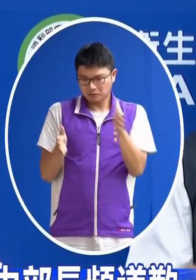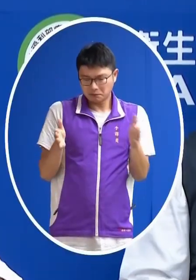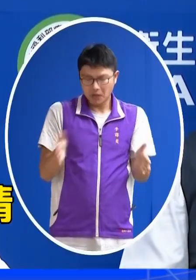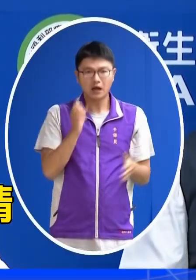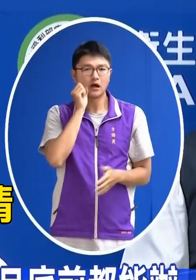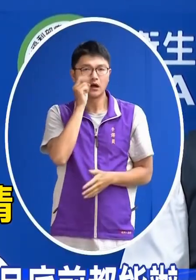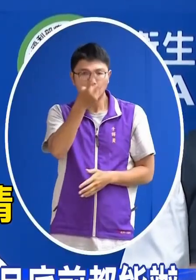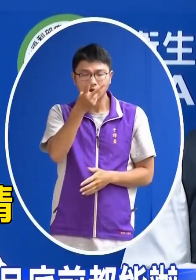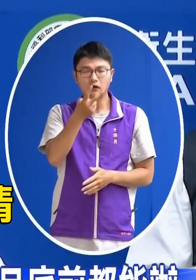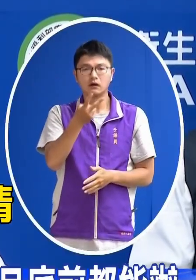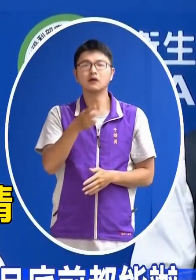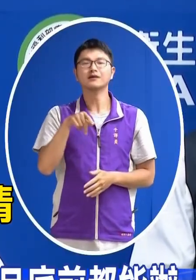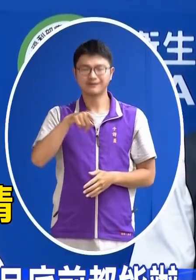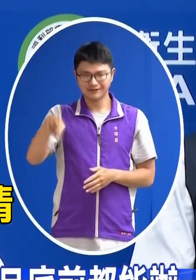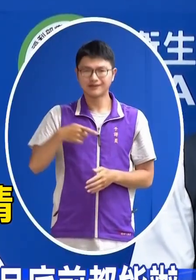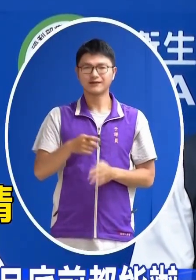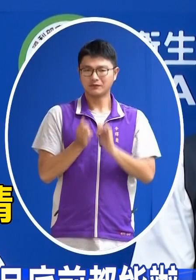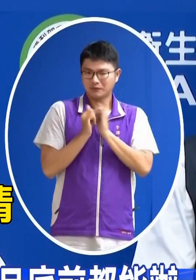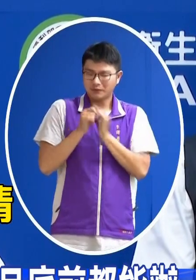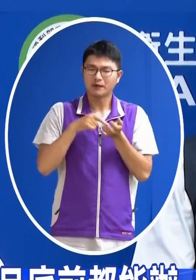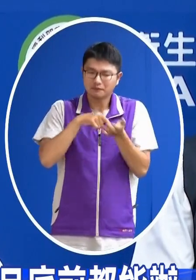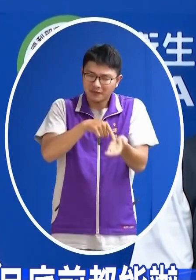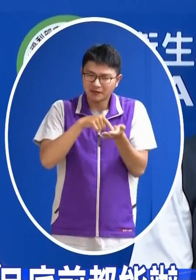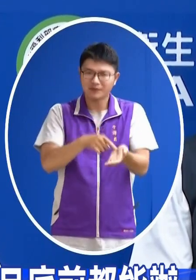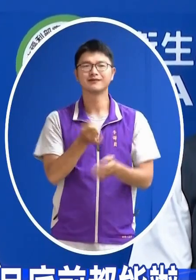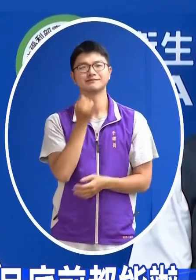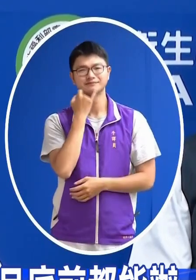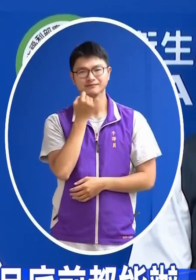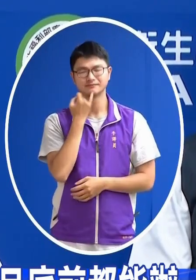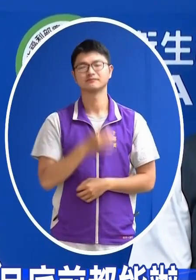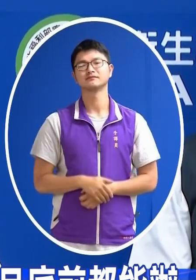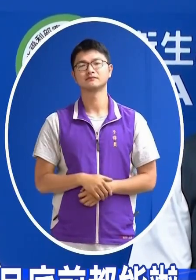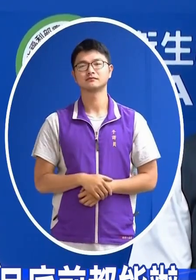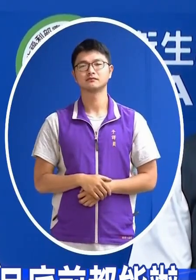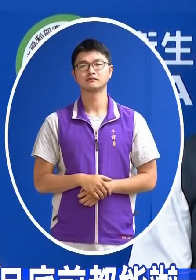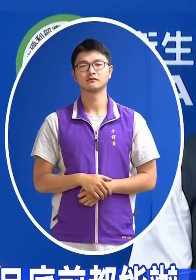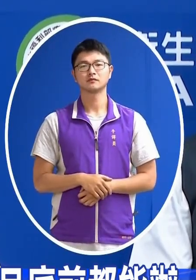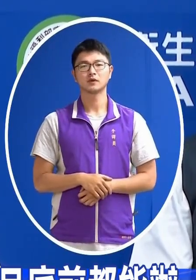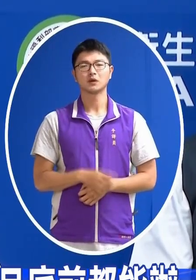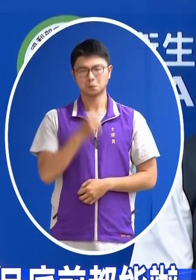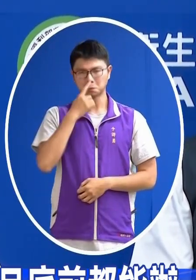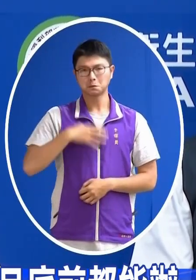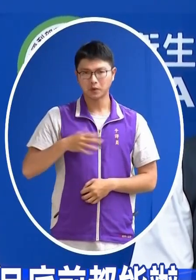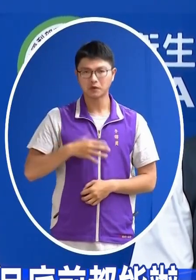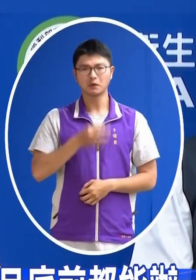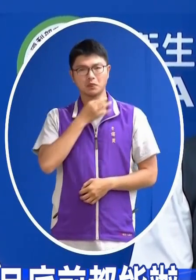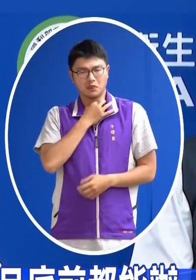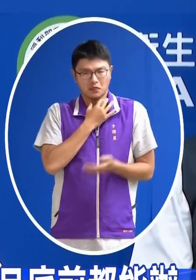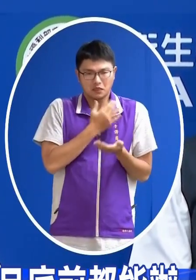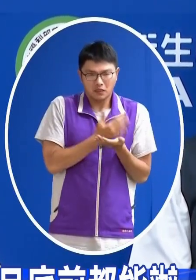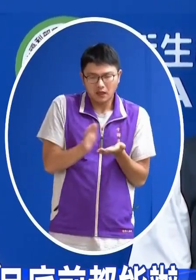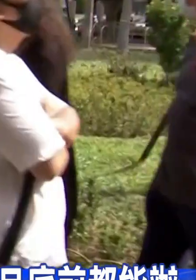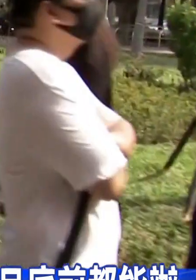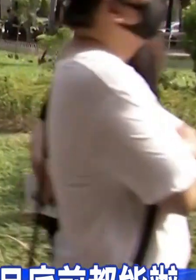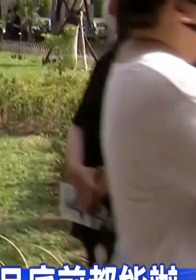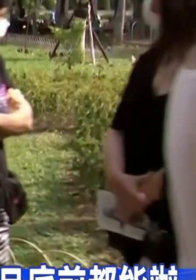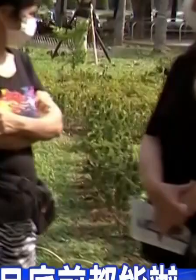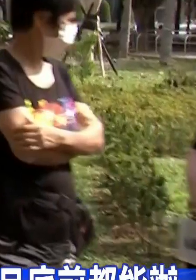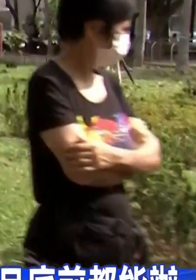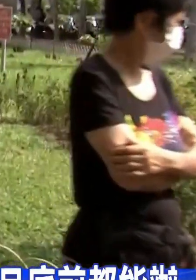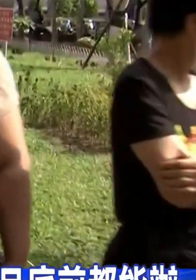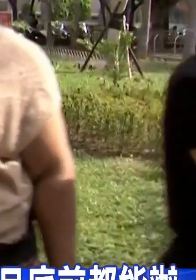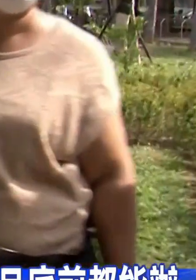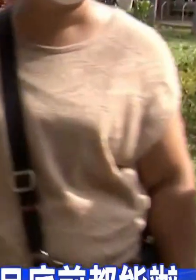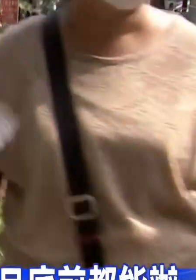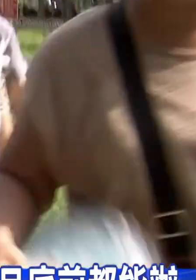时间，哈，可以来做这个事情。当然我知道。需要纾困的民众心里当然是很急， 要大家不